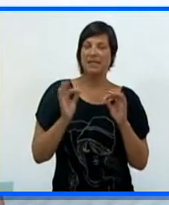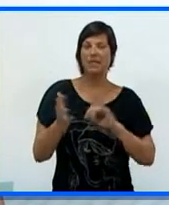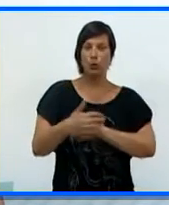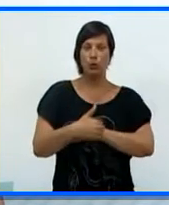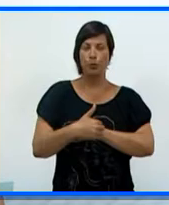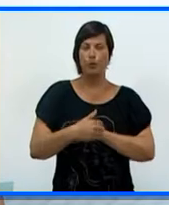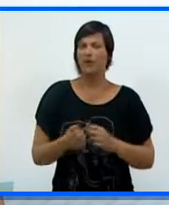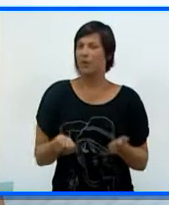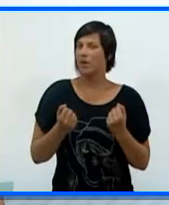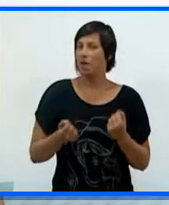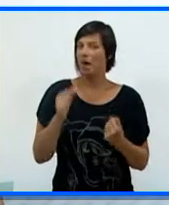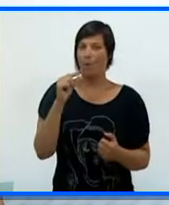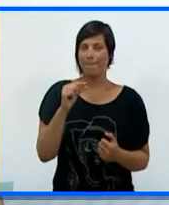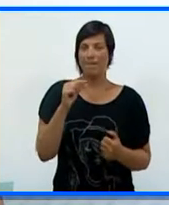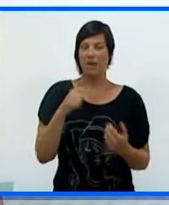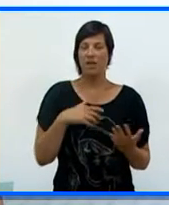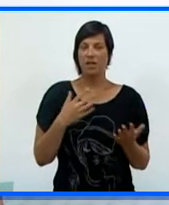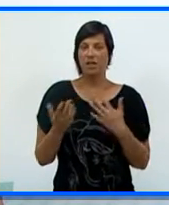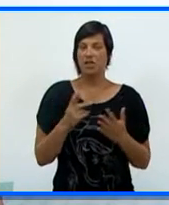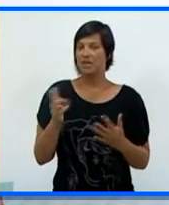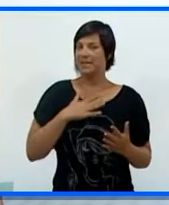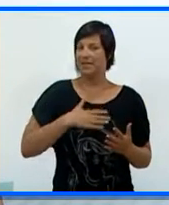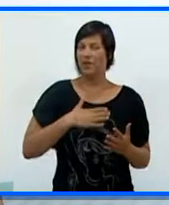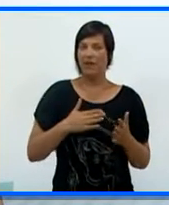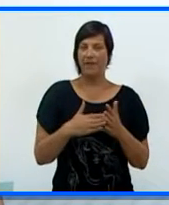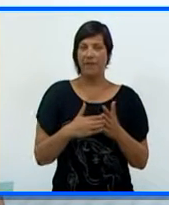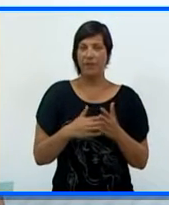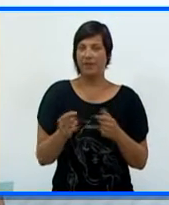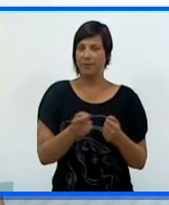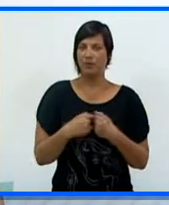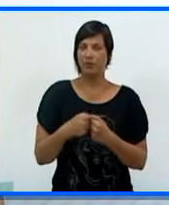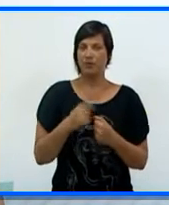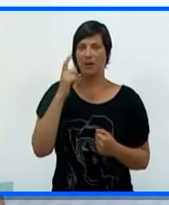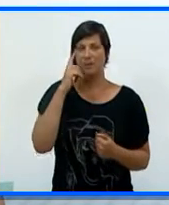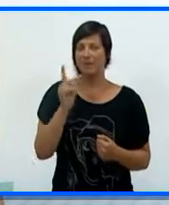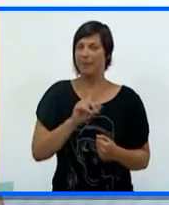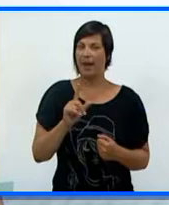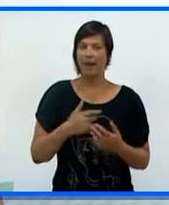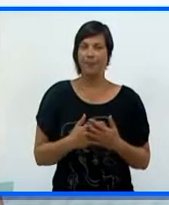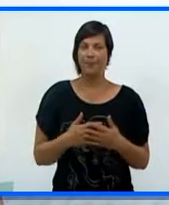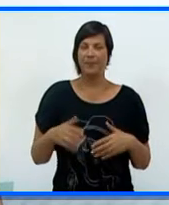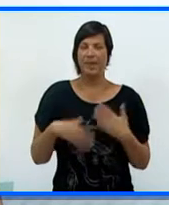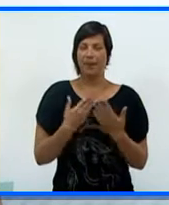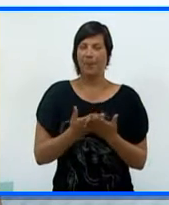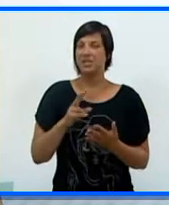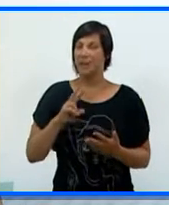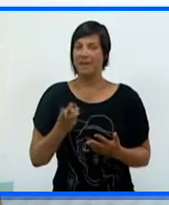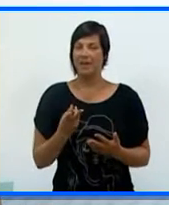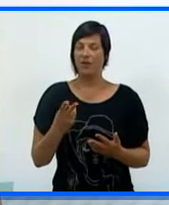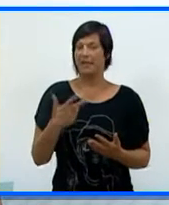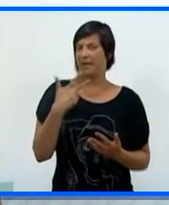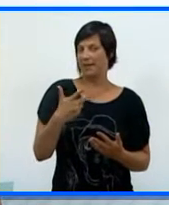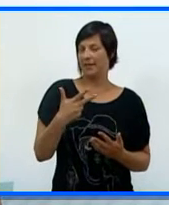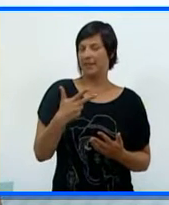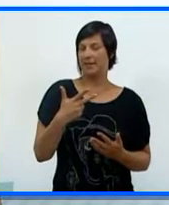10 u Dubrovniku, jako malo. Što ne zadovoljava potrebe? Pa mislim da ne. Baš ono, za